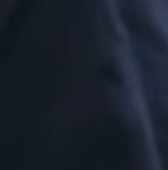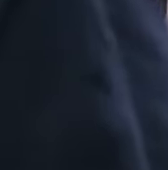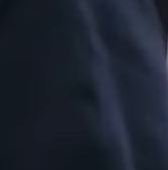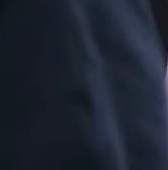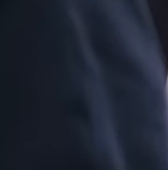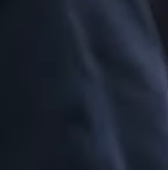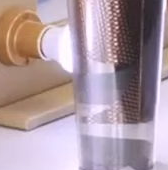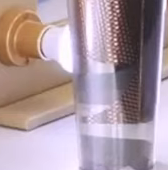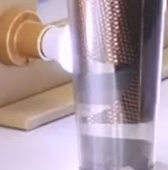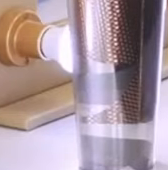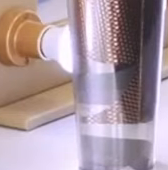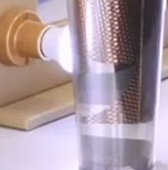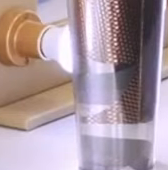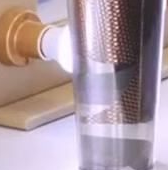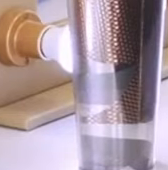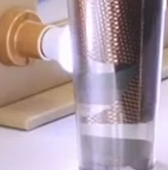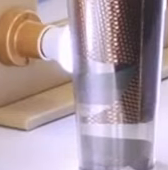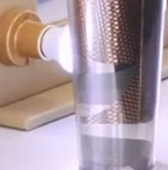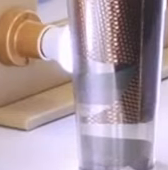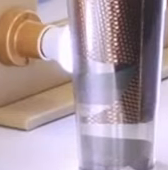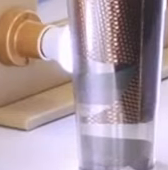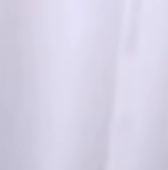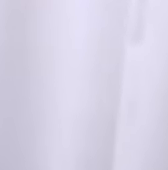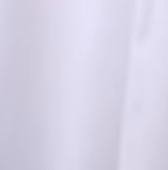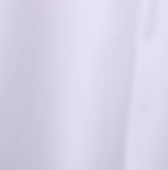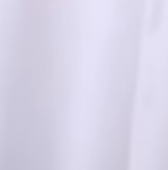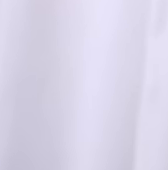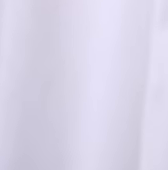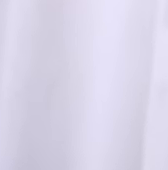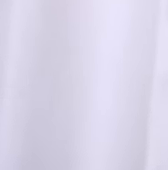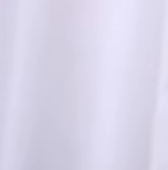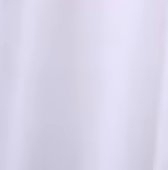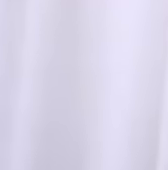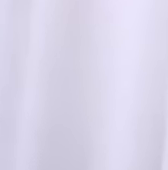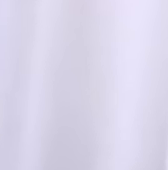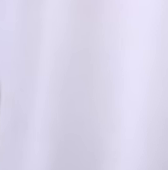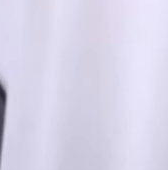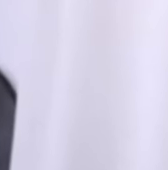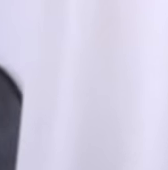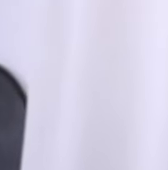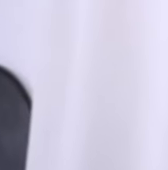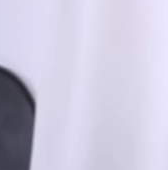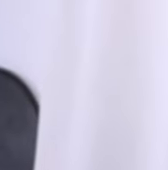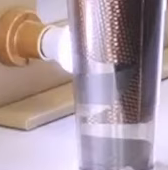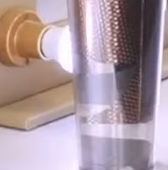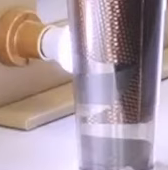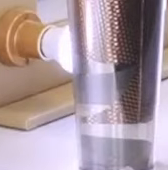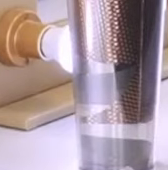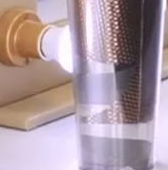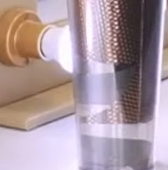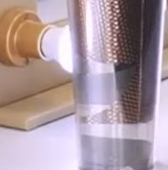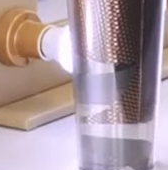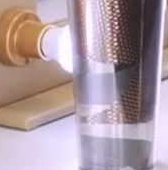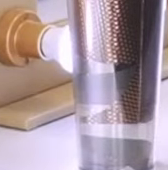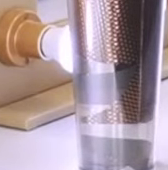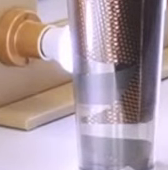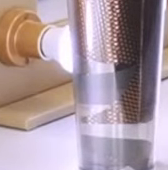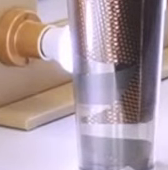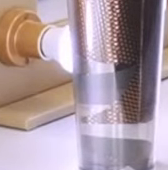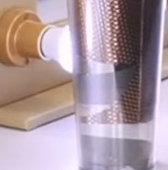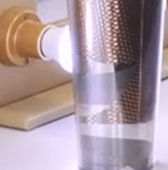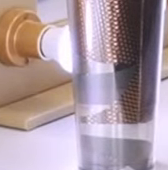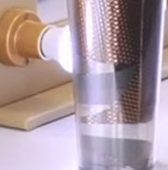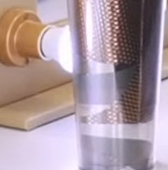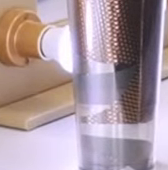at papa ko, kapag kumita ako ng 10 piso, yung 9 na piso, itago ko.